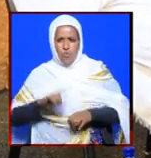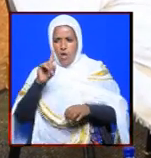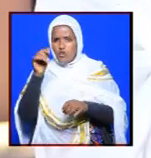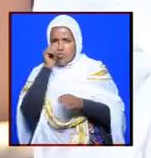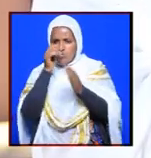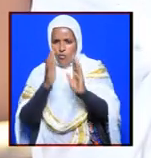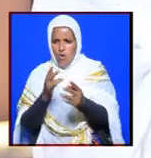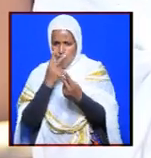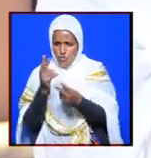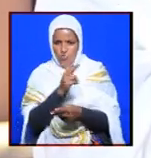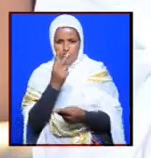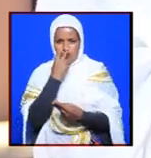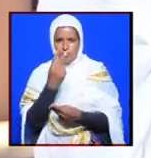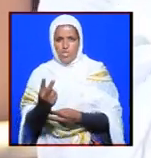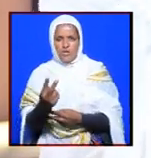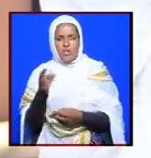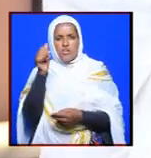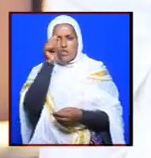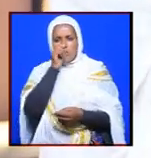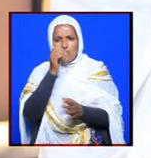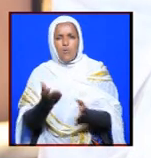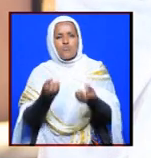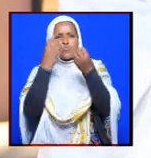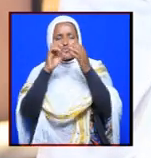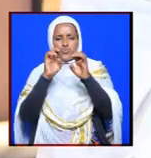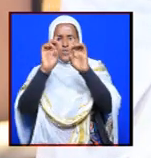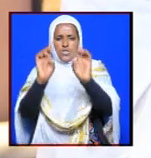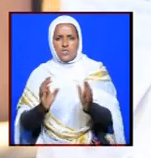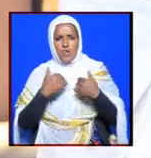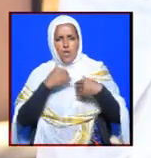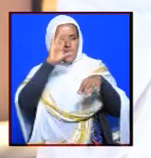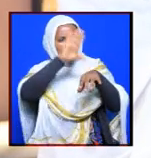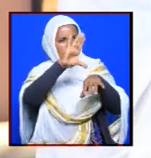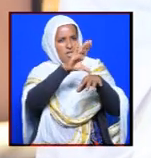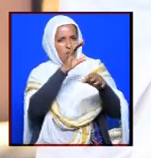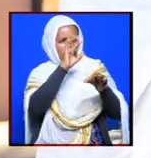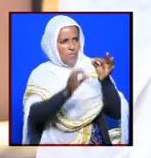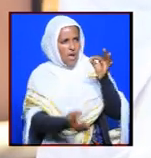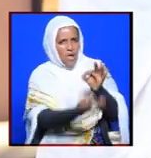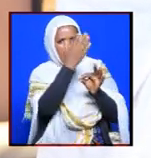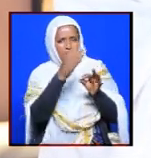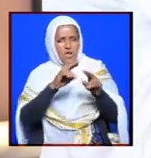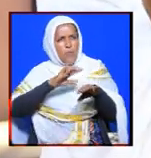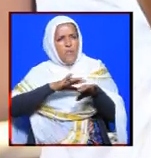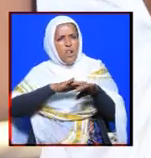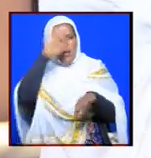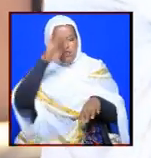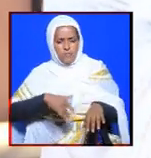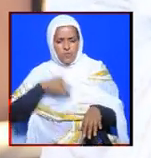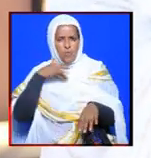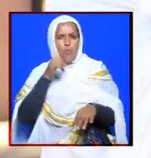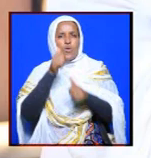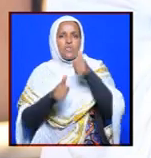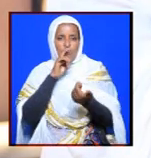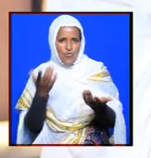ፕሮቴስታንት የሆነ አንድን ኢትዮጵያዊ እንመልከት። አሁን የኢትዮጵያ ብዙ ቅርስ ያለው አንድ ገዳም ቢቃጠል እንደ የበለጠ የሚቆረቆረው የትኛው